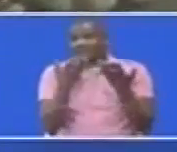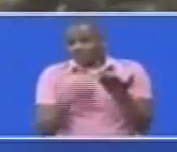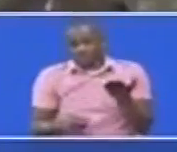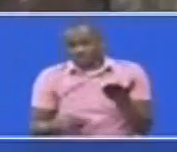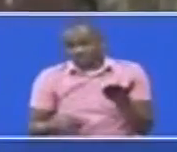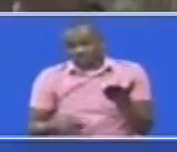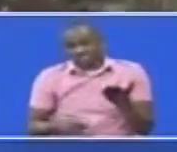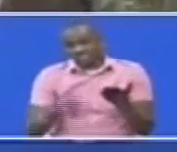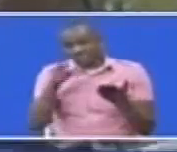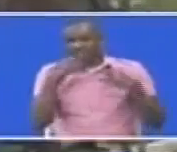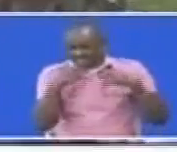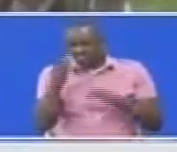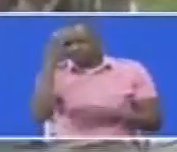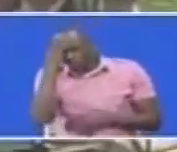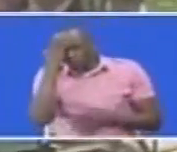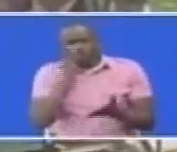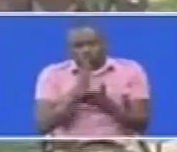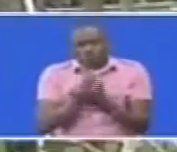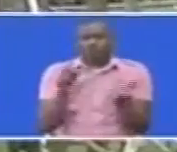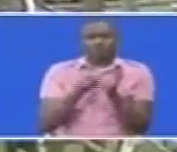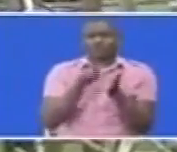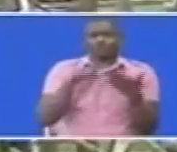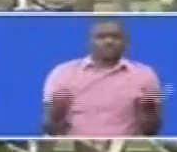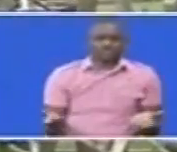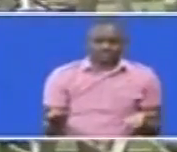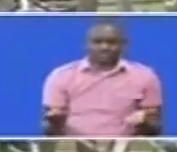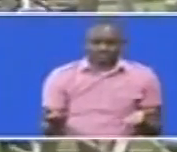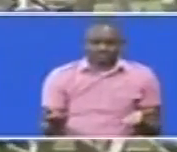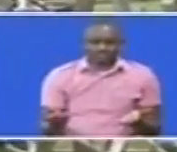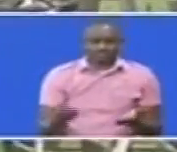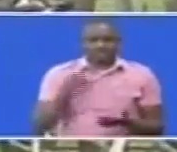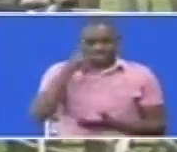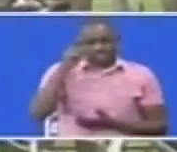kiendelezwa kujaribu kubadili taswira inayoshuhudiwa. Hussein Mohamed, KTN Leo.